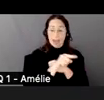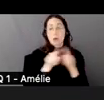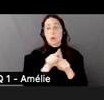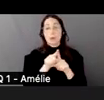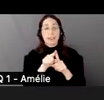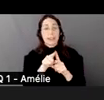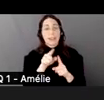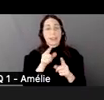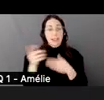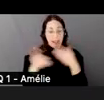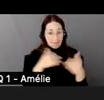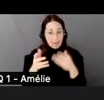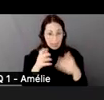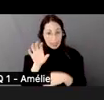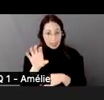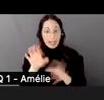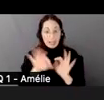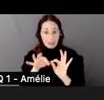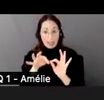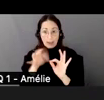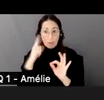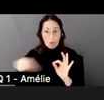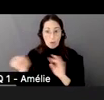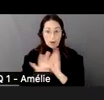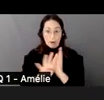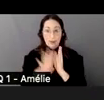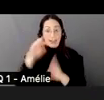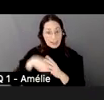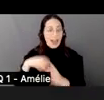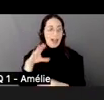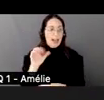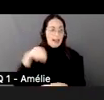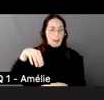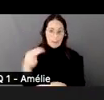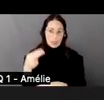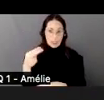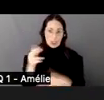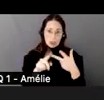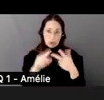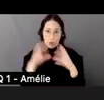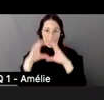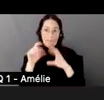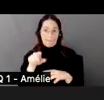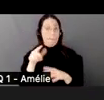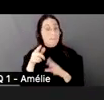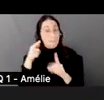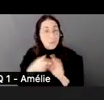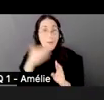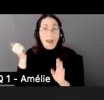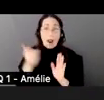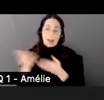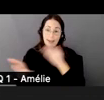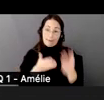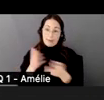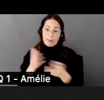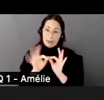service d'interprétation disponible pour les clients au sein du CAMH dans le but d'avoir un meilleur service d'interprétation en